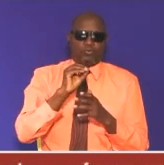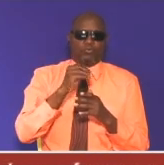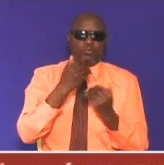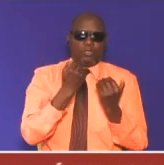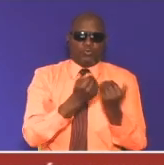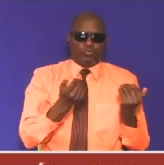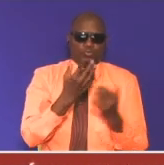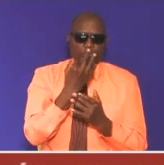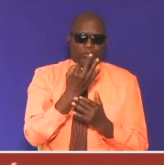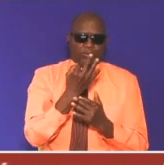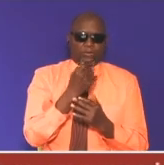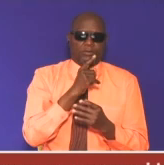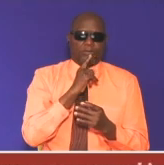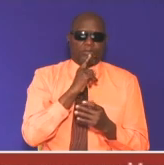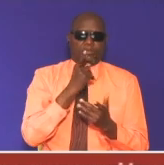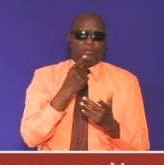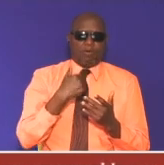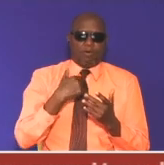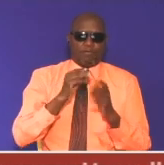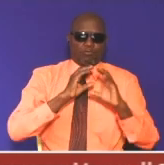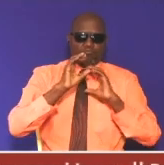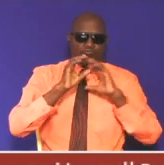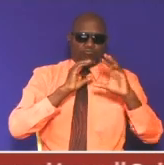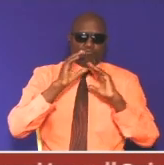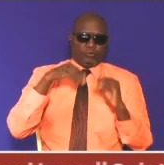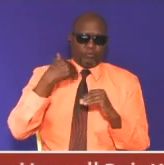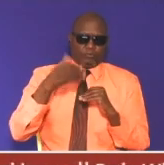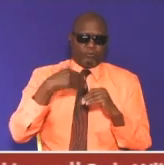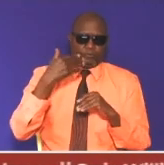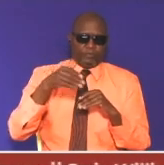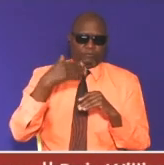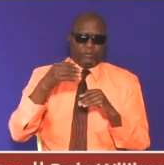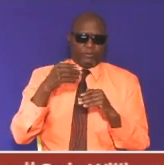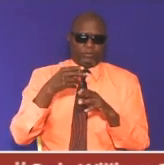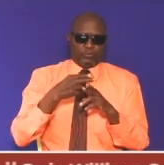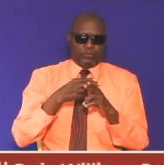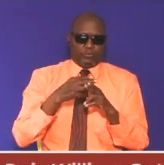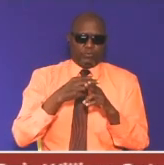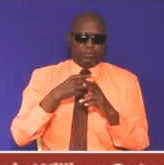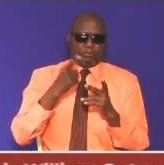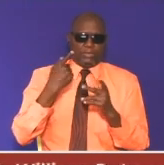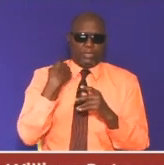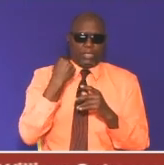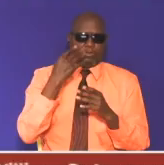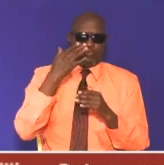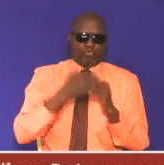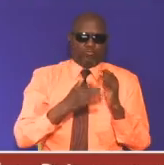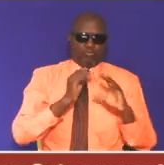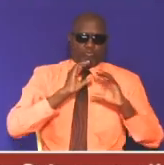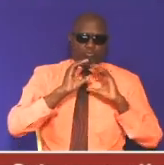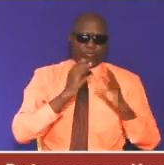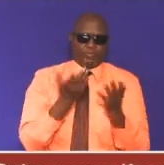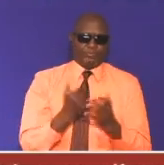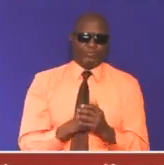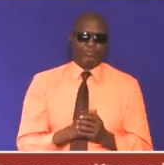Trans Nzoia, anasema walikuwa katika mawasiliano ya kila mara hivi majuzi walipoacha kuwasiliana. Naomba serikali